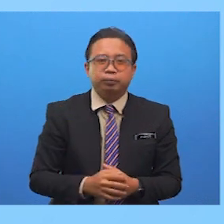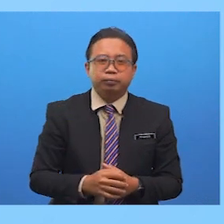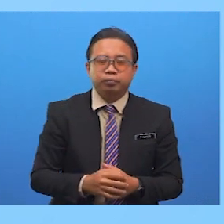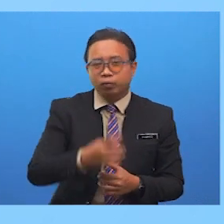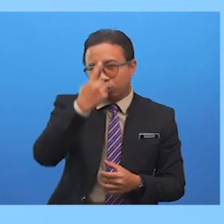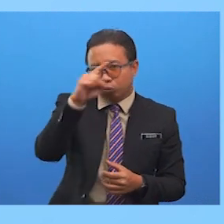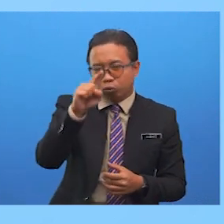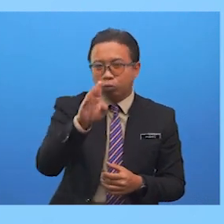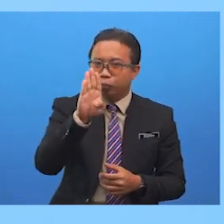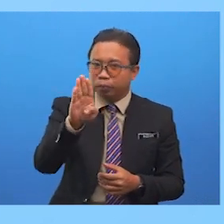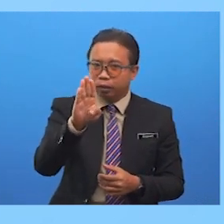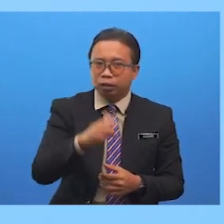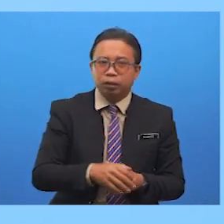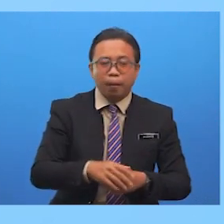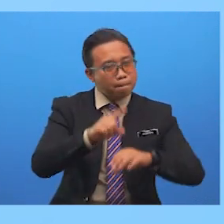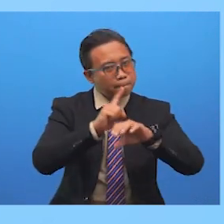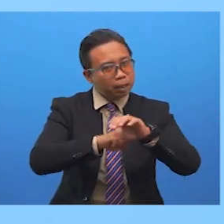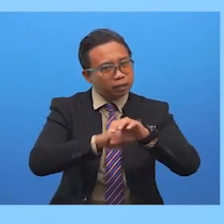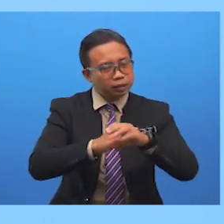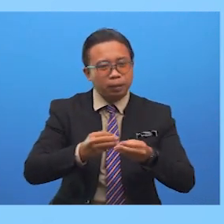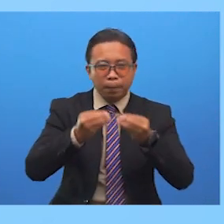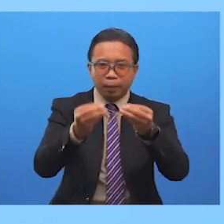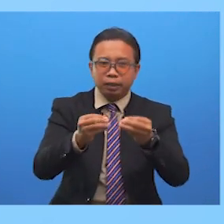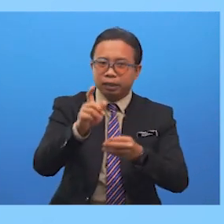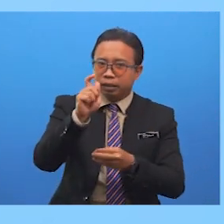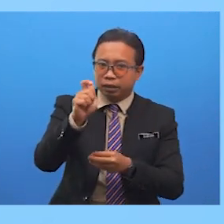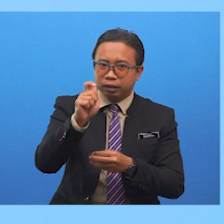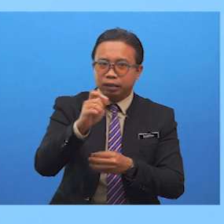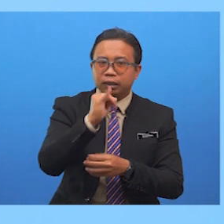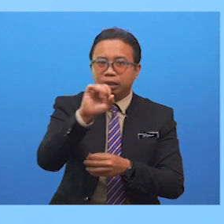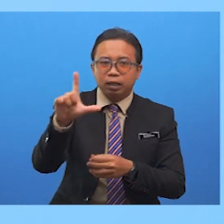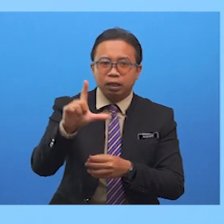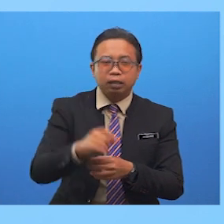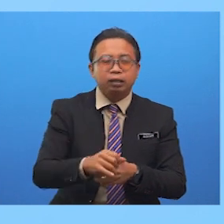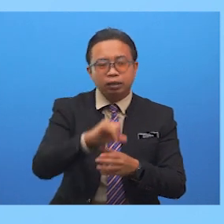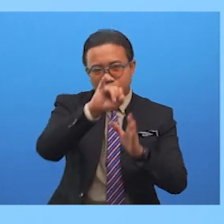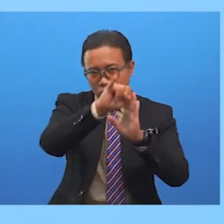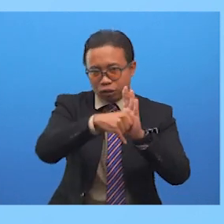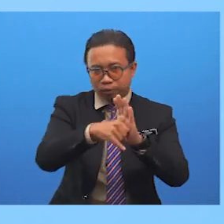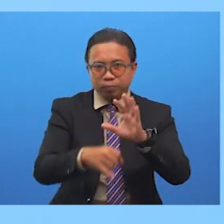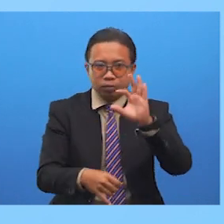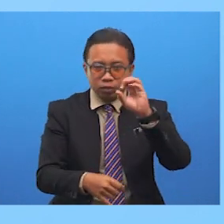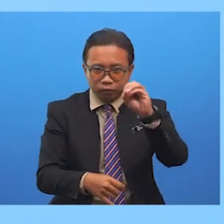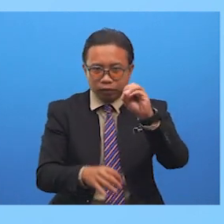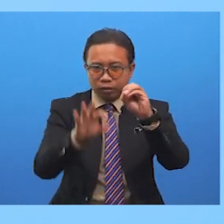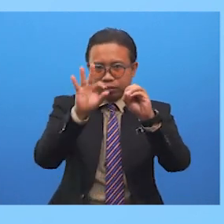untuk by pula masa pagi tiga adalah jam sifat 9 sifat